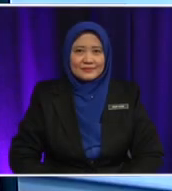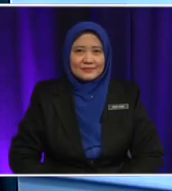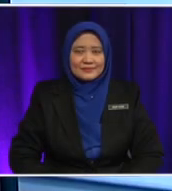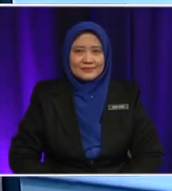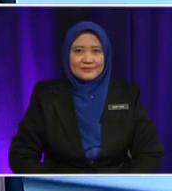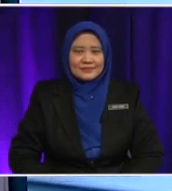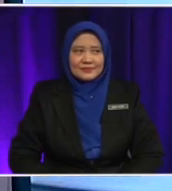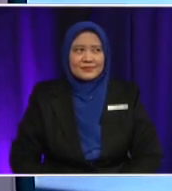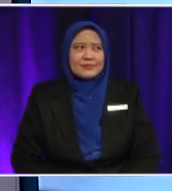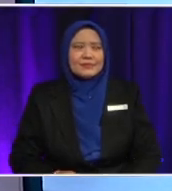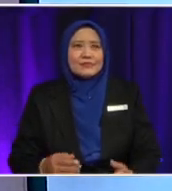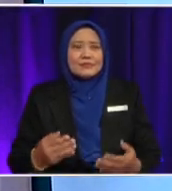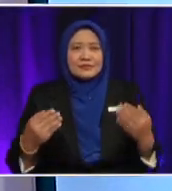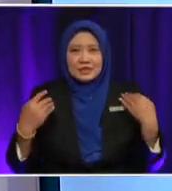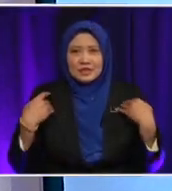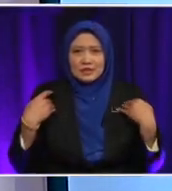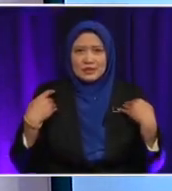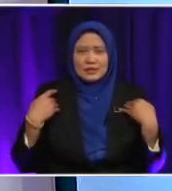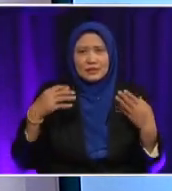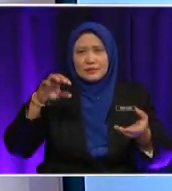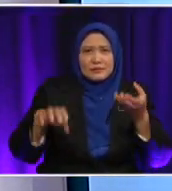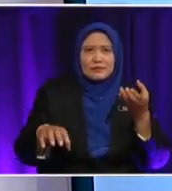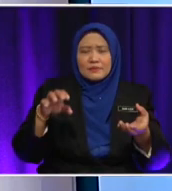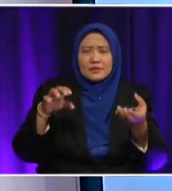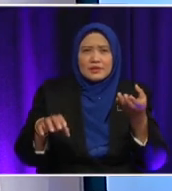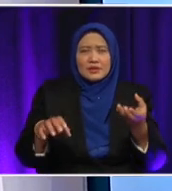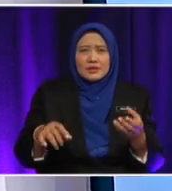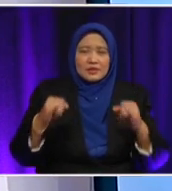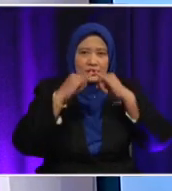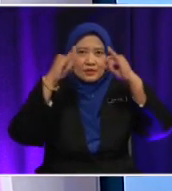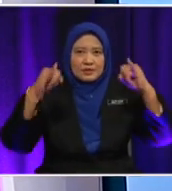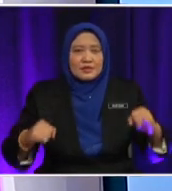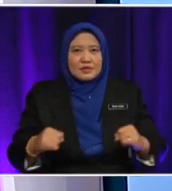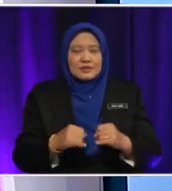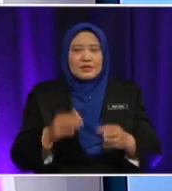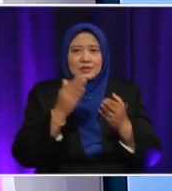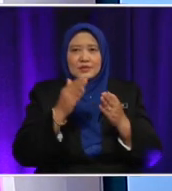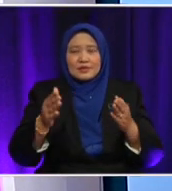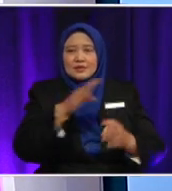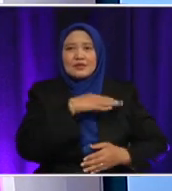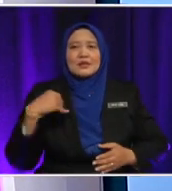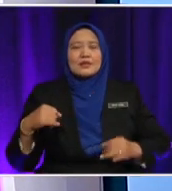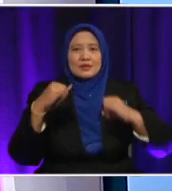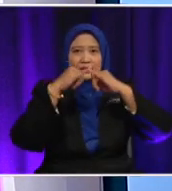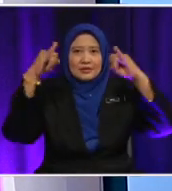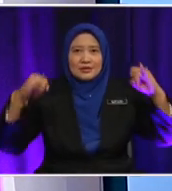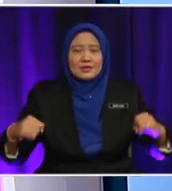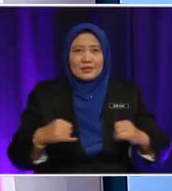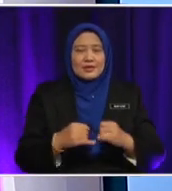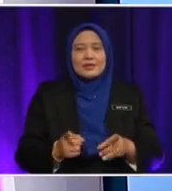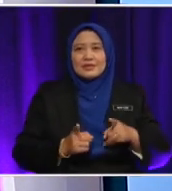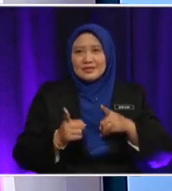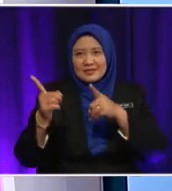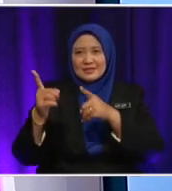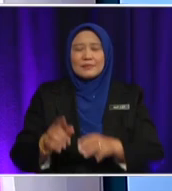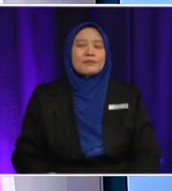ada ke perbandingan antara Lita Siri dan Lita Serani dan kalau ada Apakah perbandingannya jadi job kita dengarkan penjelasan